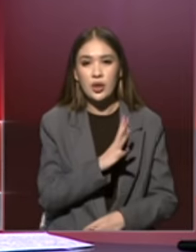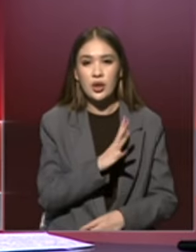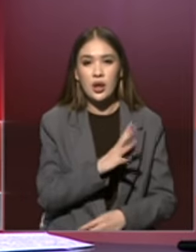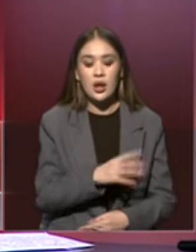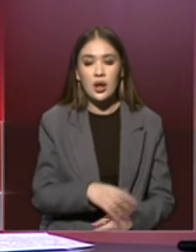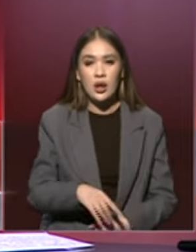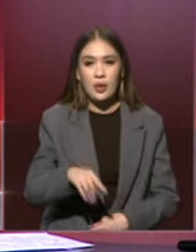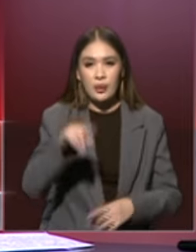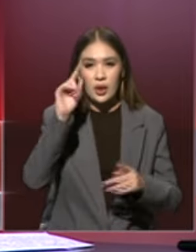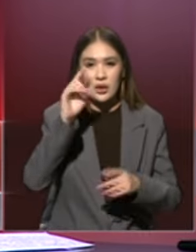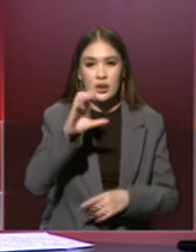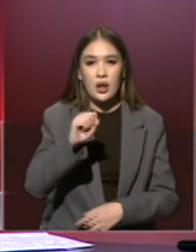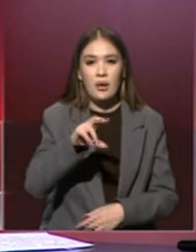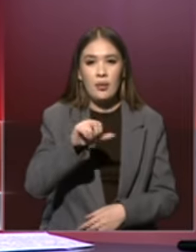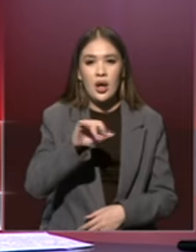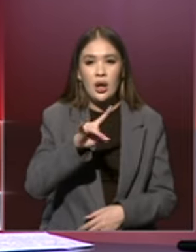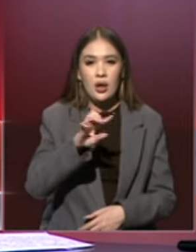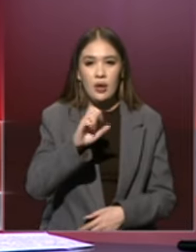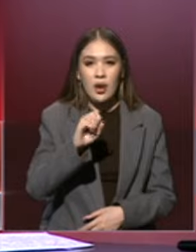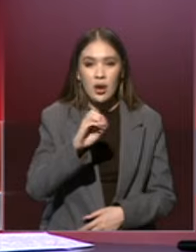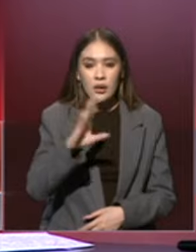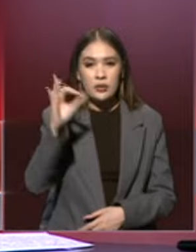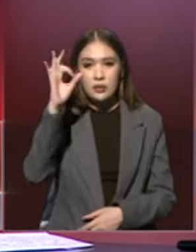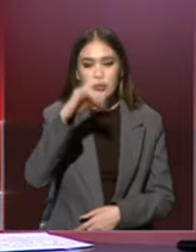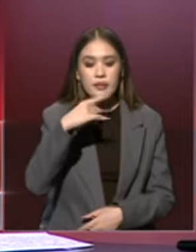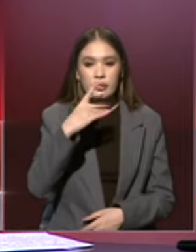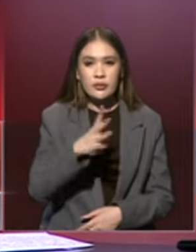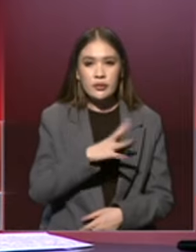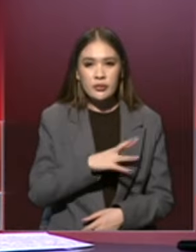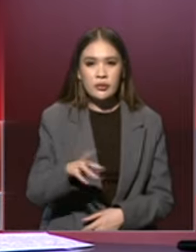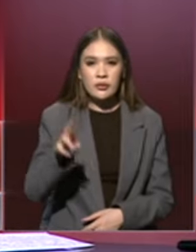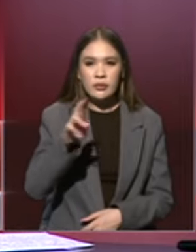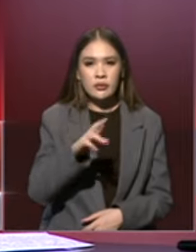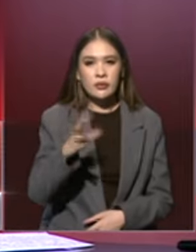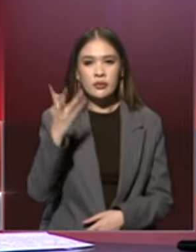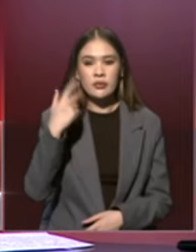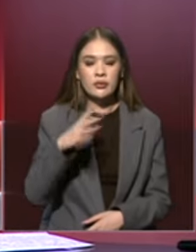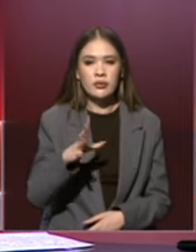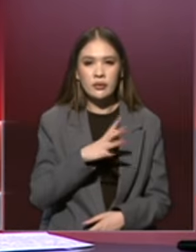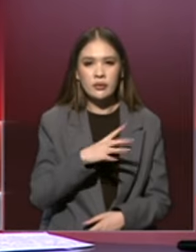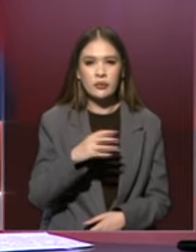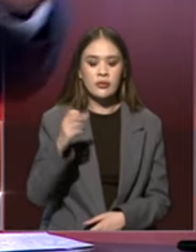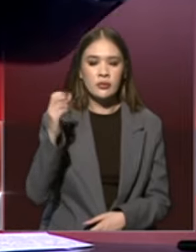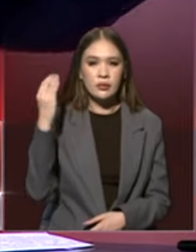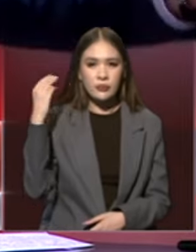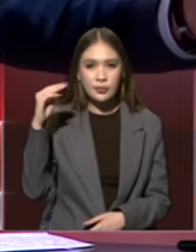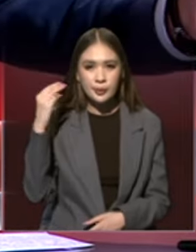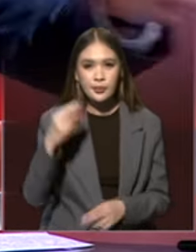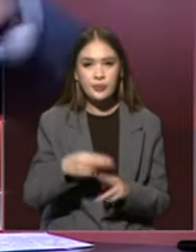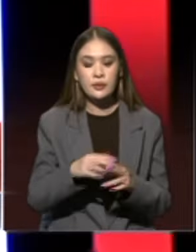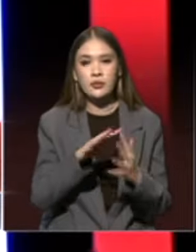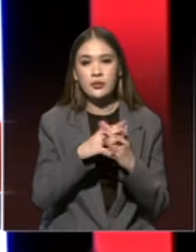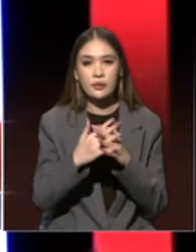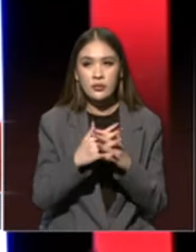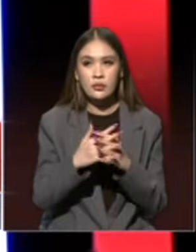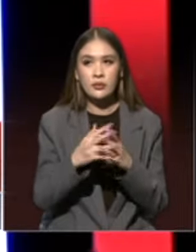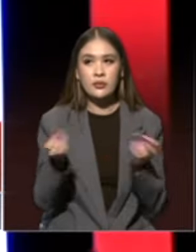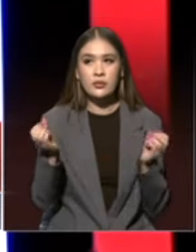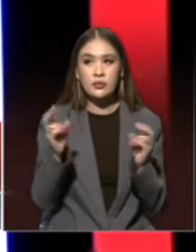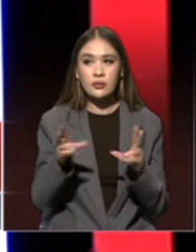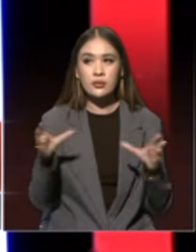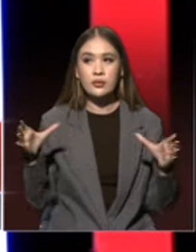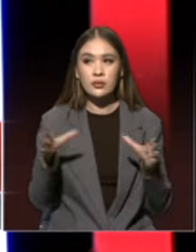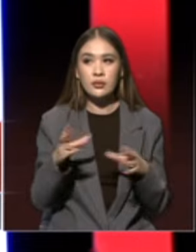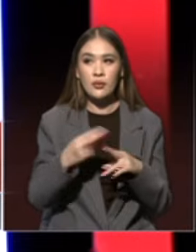Бердібек Сапарбаев туралы бір жақсы әңгіме айтты. Январдың кезінде Ақтөбеде ма, Шығыс Қазақстанда бір ауылды аралағанда ауылдың